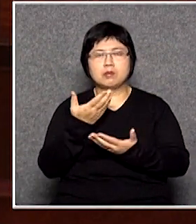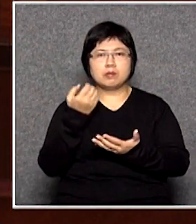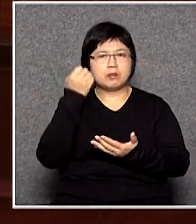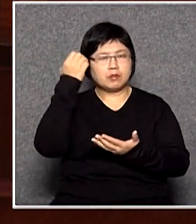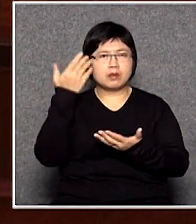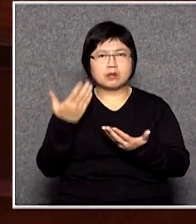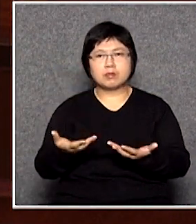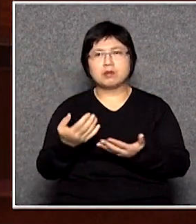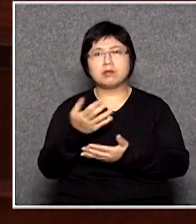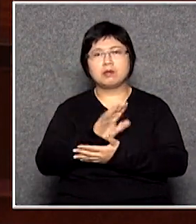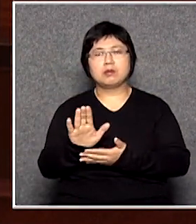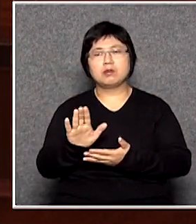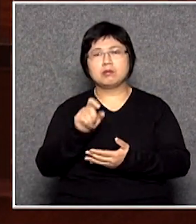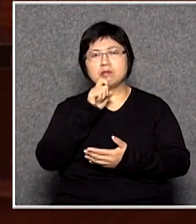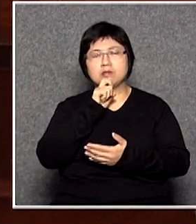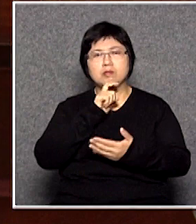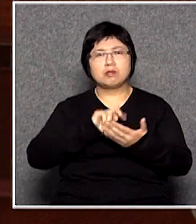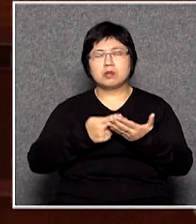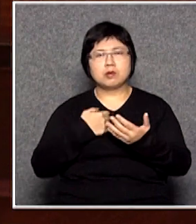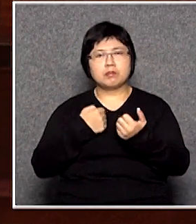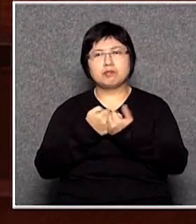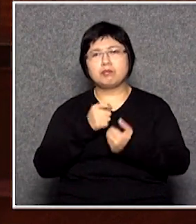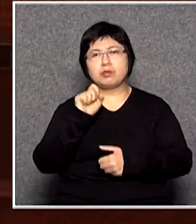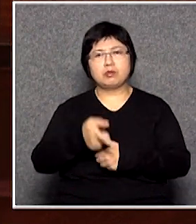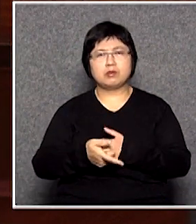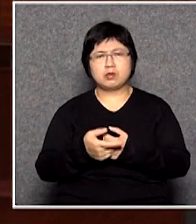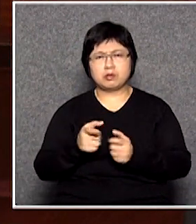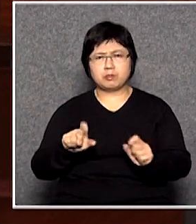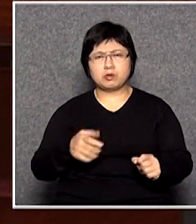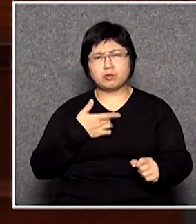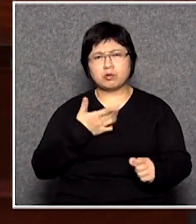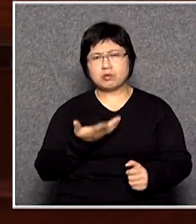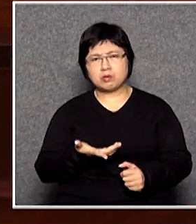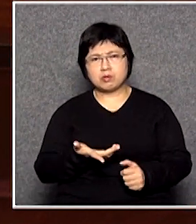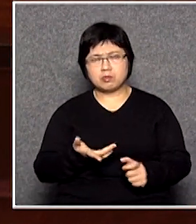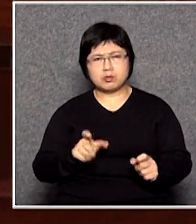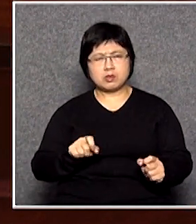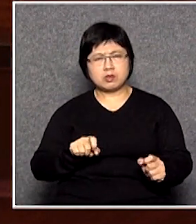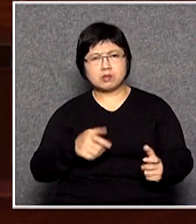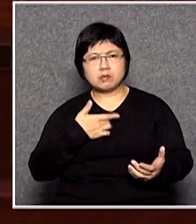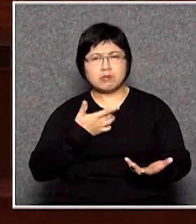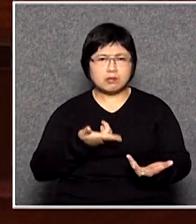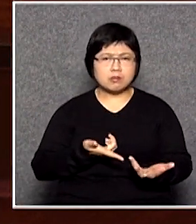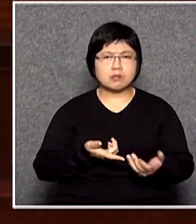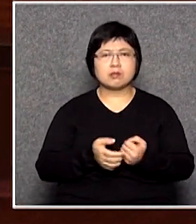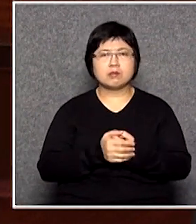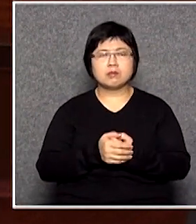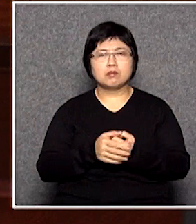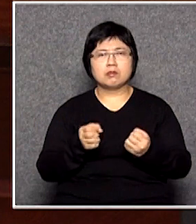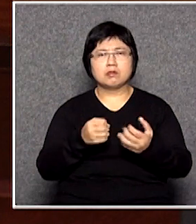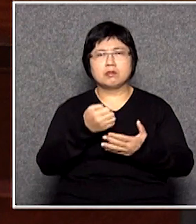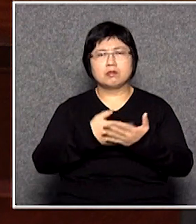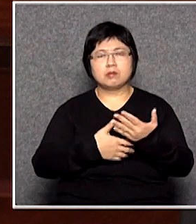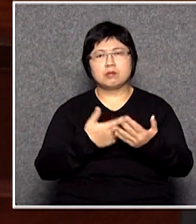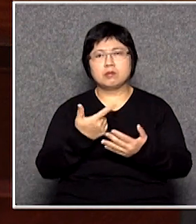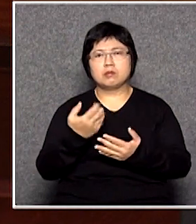是了，所以這個修訂我不會支持，沒有意思的。基本上是根據《議事規則》第